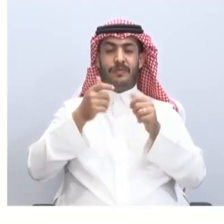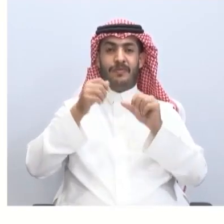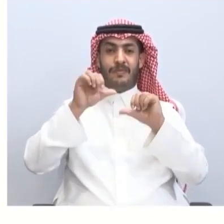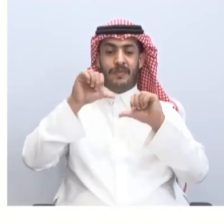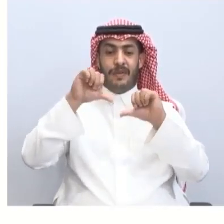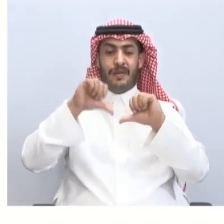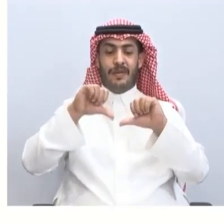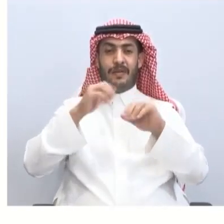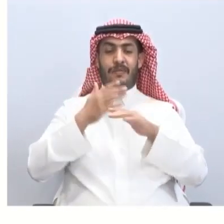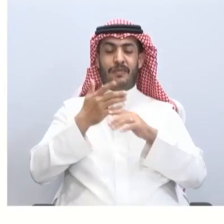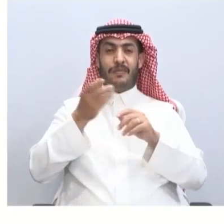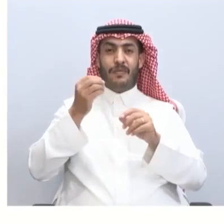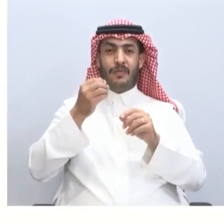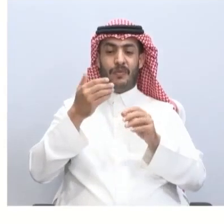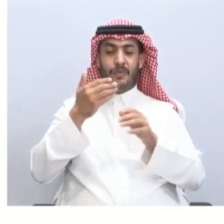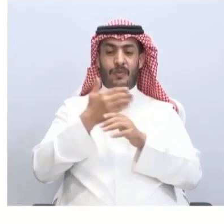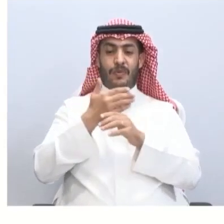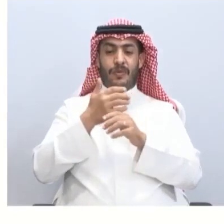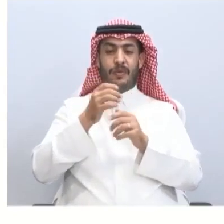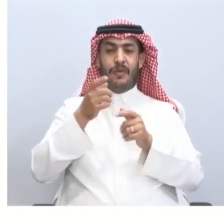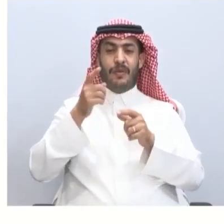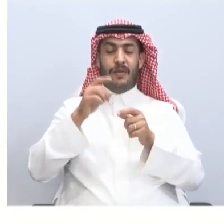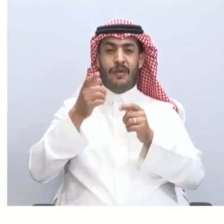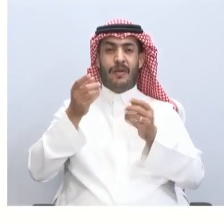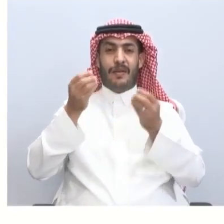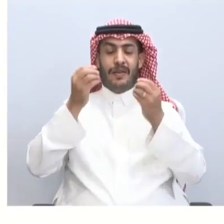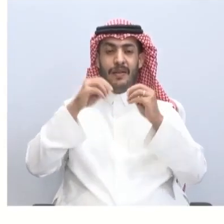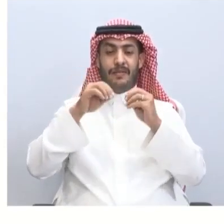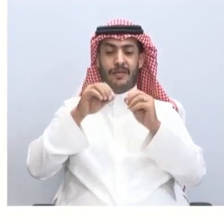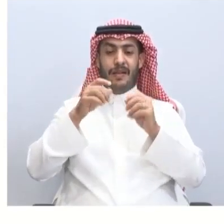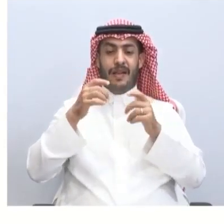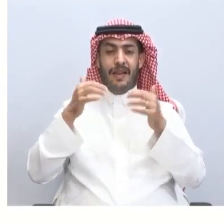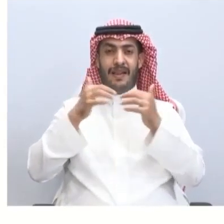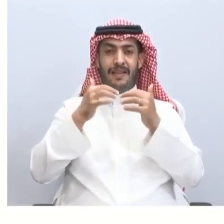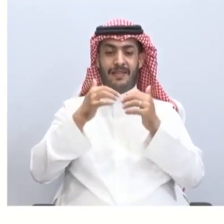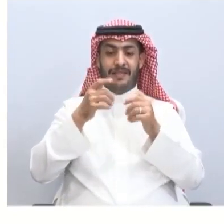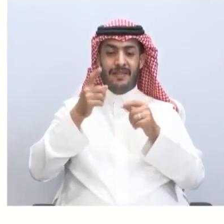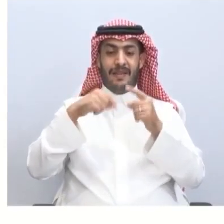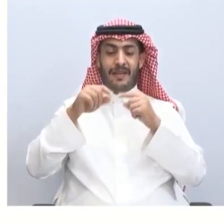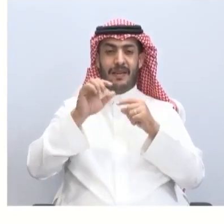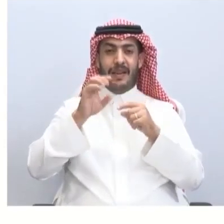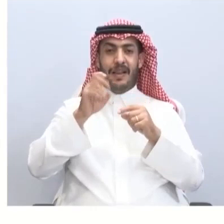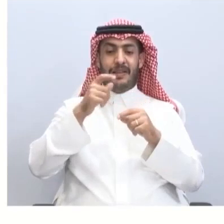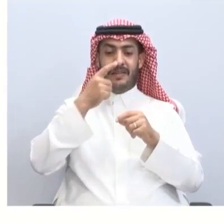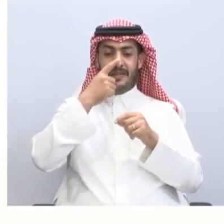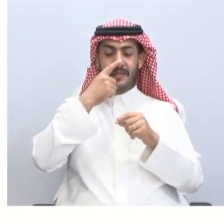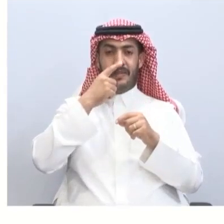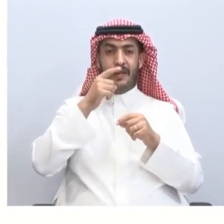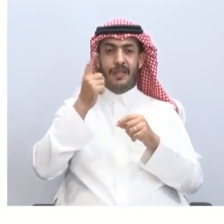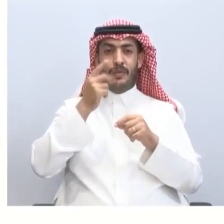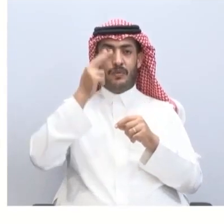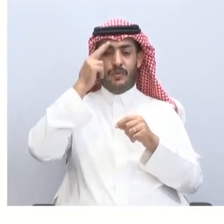اوضاعهم سوءا بدخول وتوالي دخول القبائل الحجازيه تحت طاعه